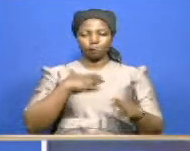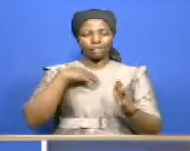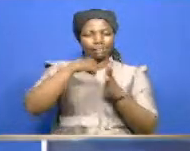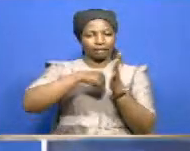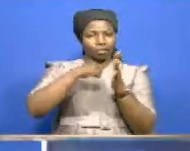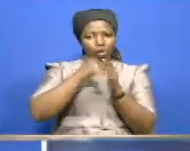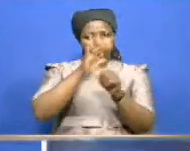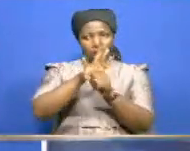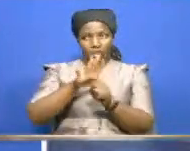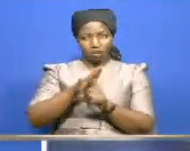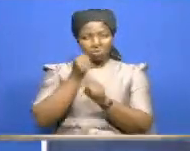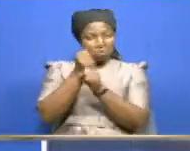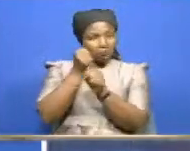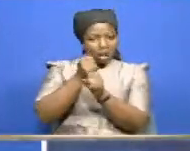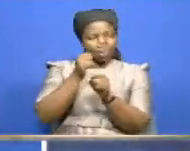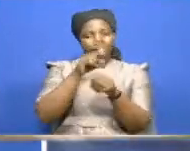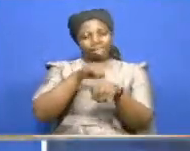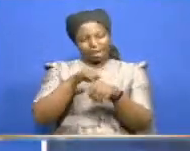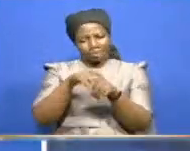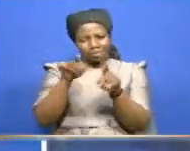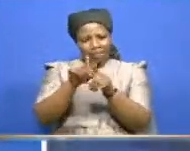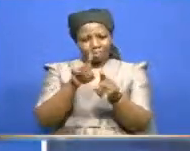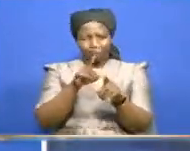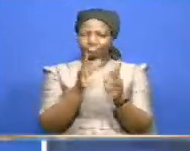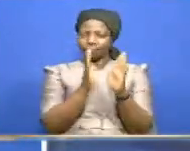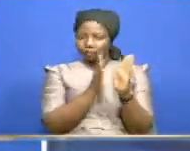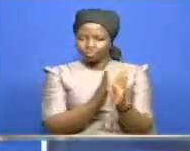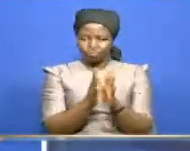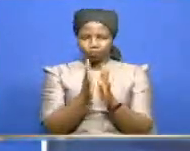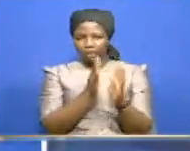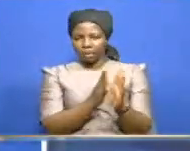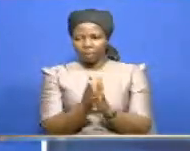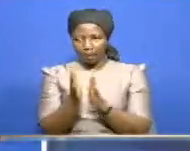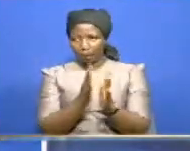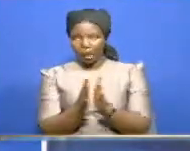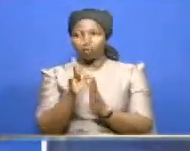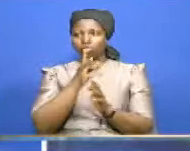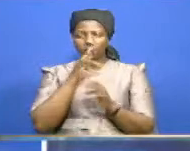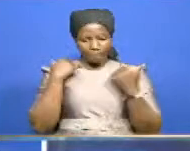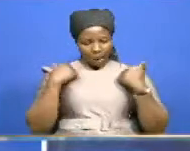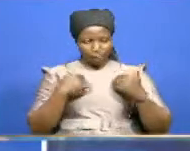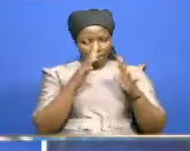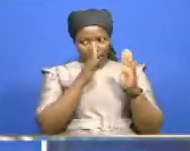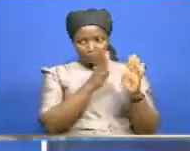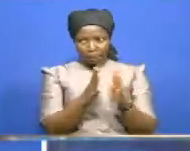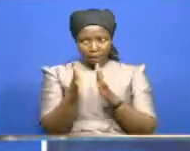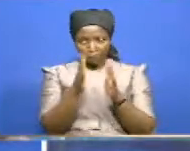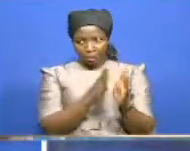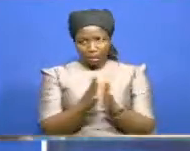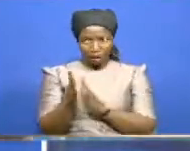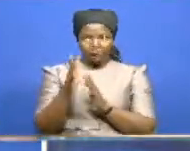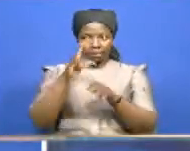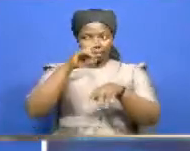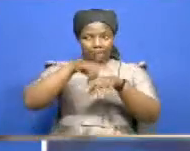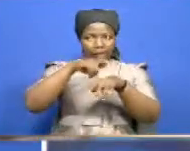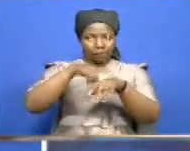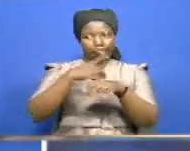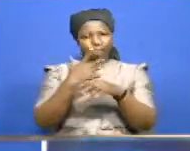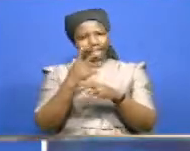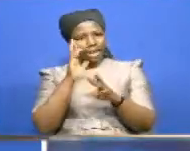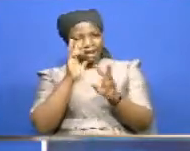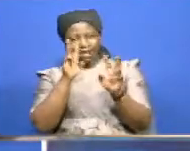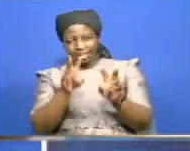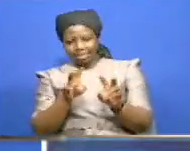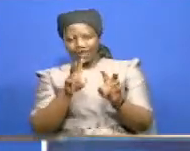kazi ukiwa unajibanga. So hata mimi mwenyewe najibanga. Nikipata tu nikiona